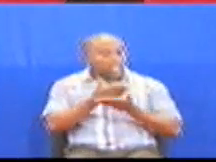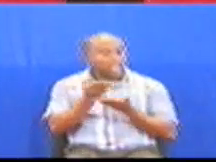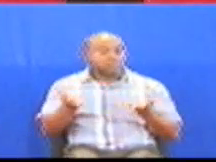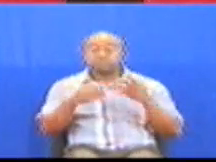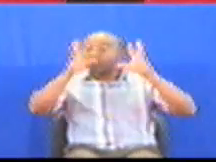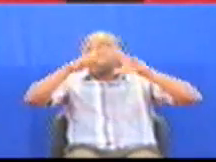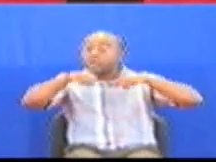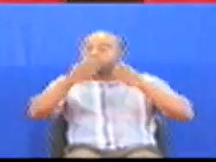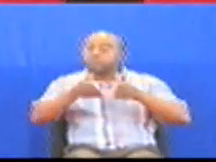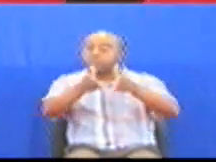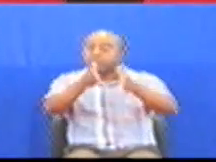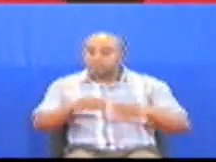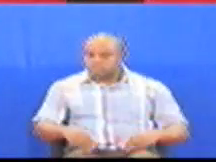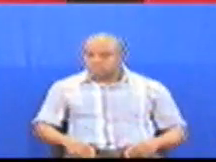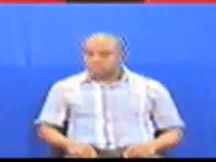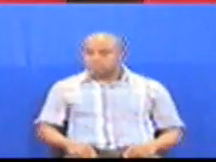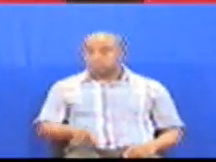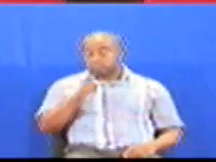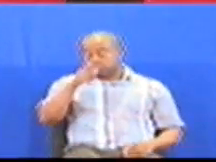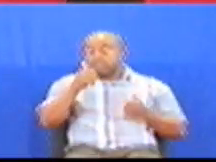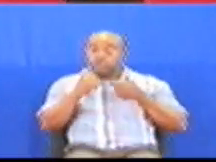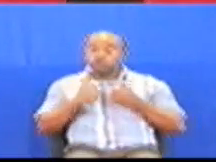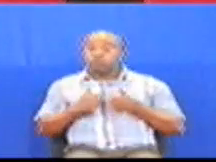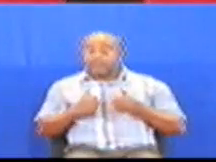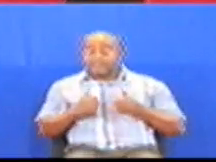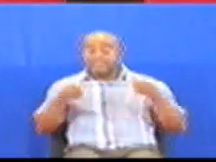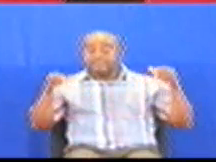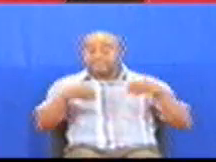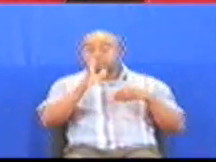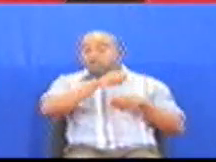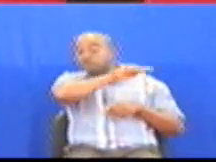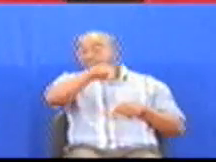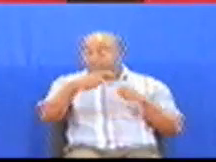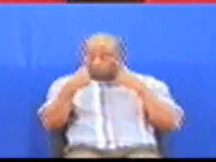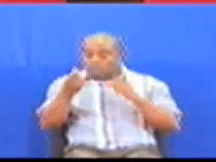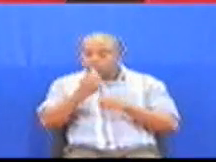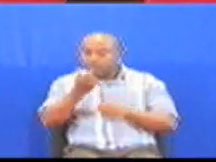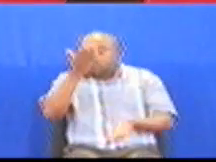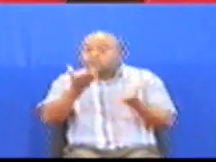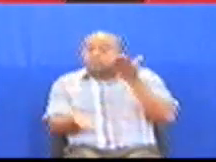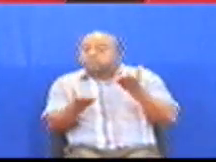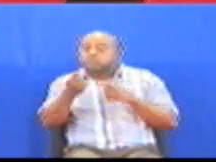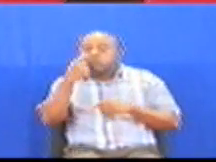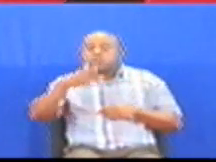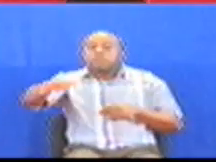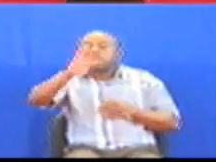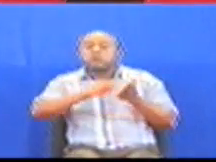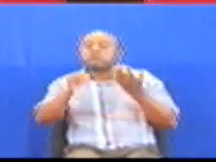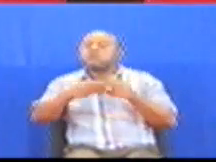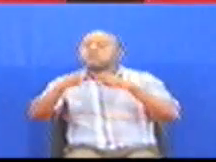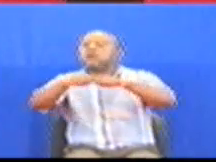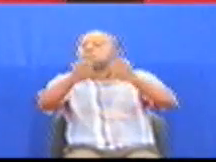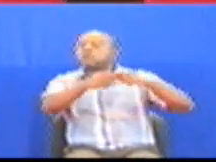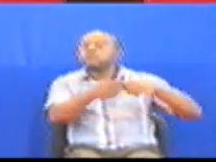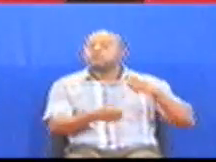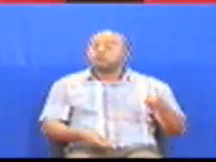Mheshimiwa Waziri, uliniahidi ukaniambia kwamba timu yako itapita wilaya ya Kilindi kufanya tathmini kuona maeneo ambayo yameharibika. Hadi leo nazungumza